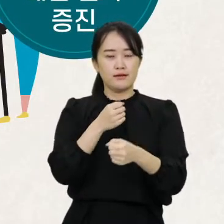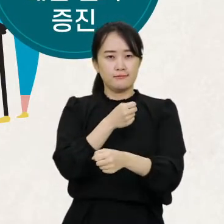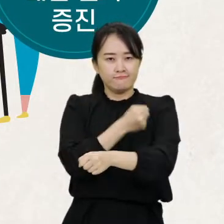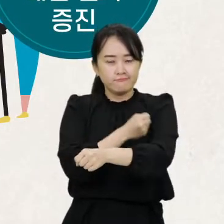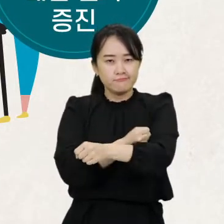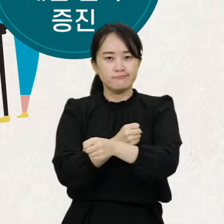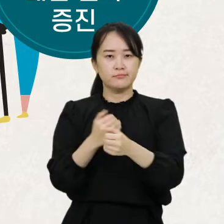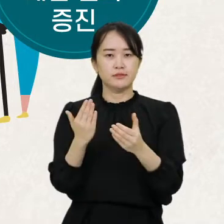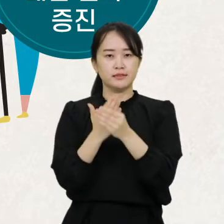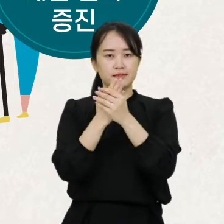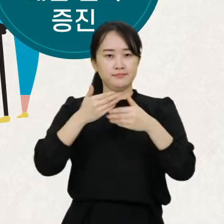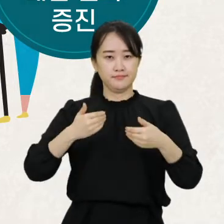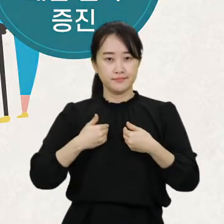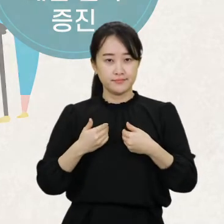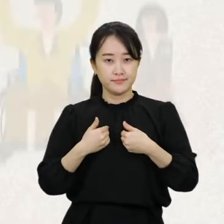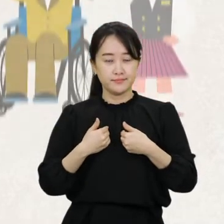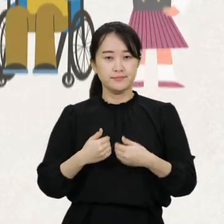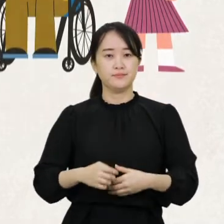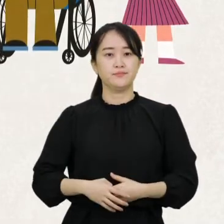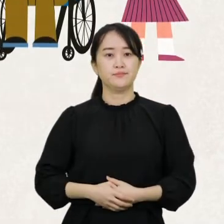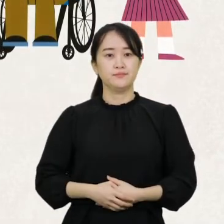인식을 증진시켜야 하고